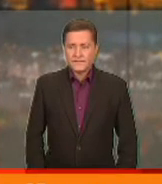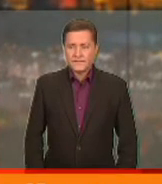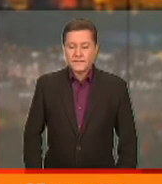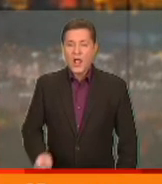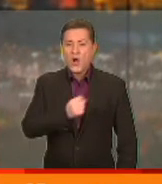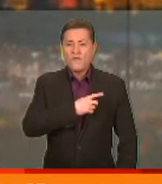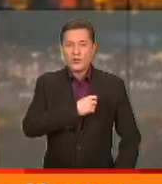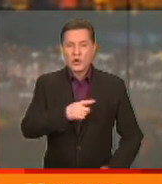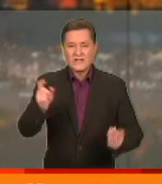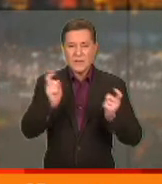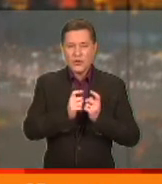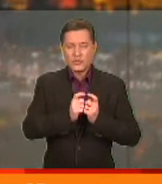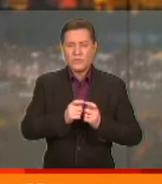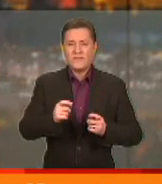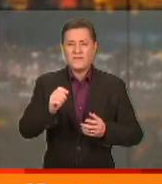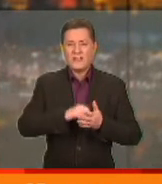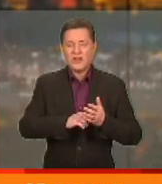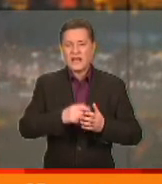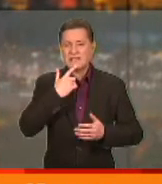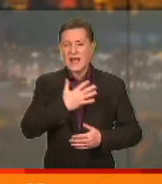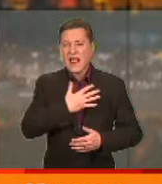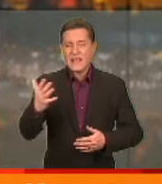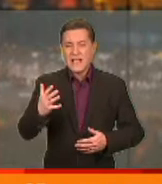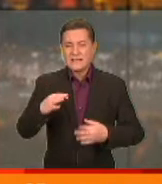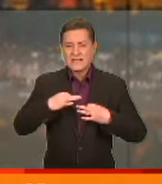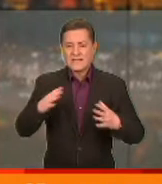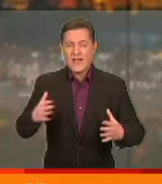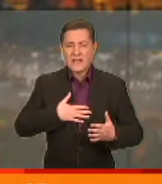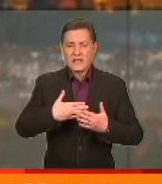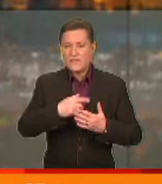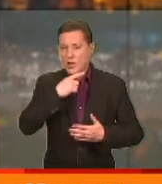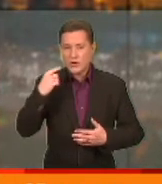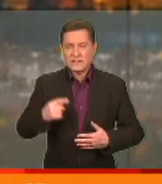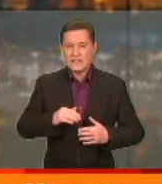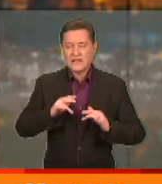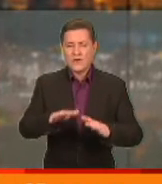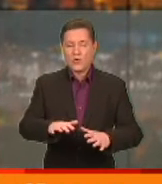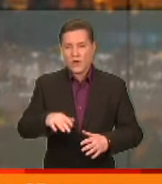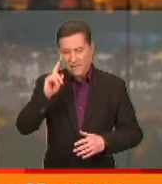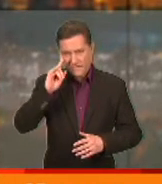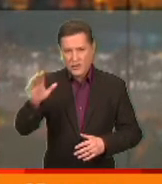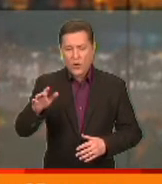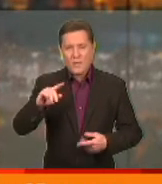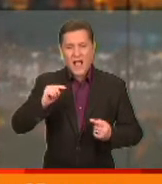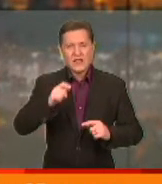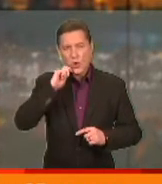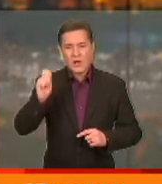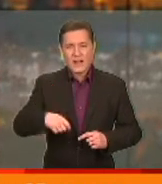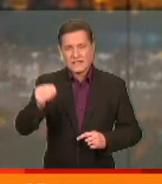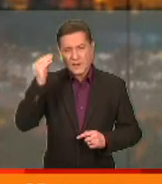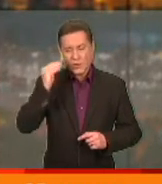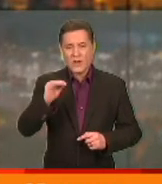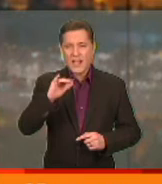В Одесі почубилося через радянське свято. Активіст російського руху в Україні, відомий своїми антиукраїнськими поглядами Морис